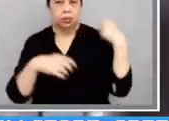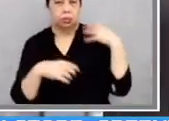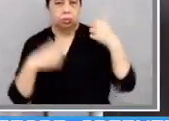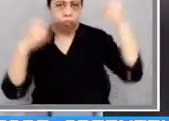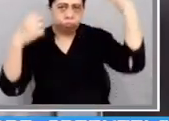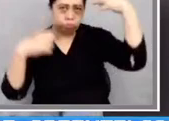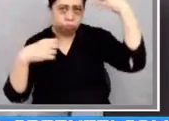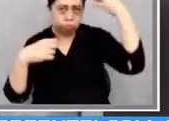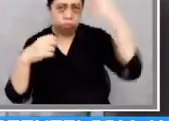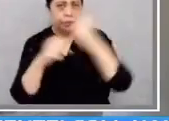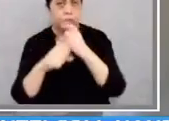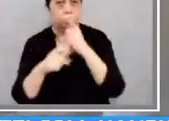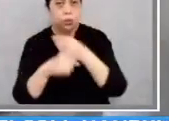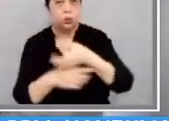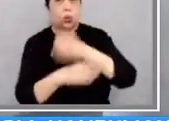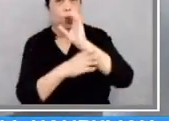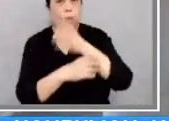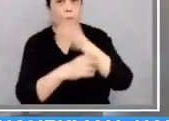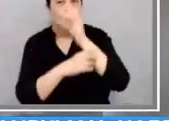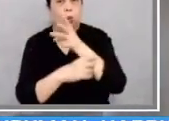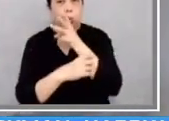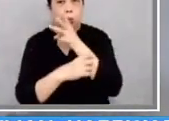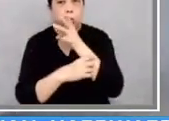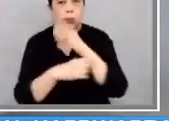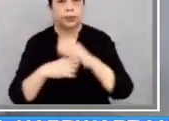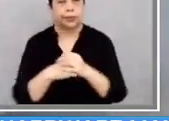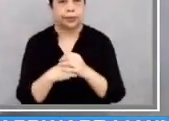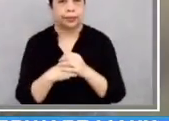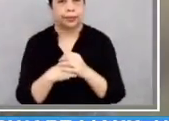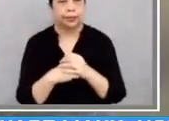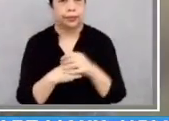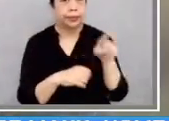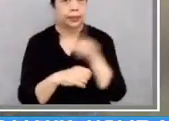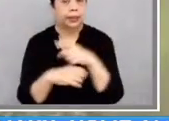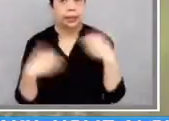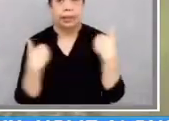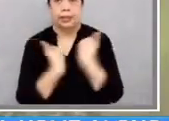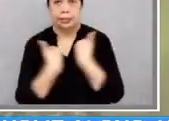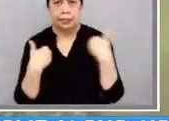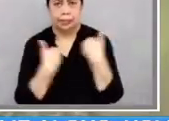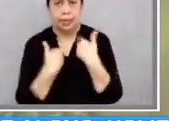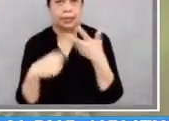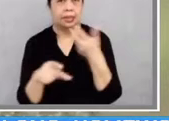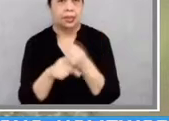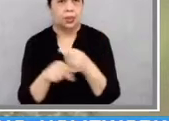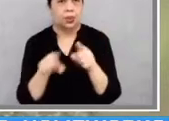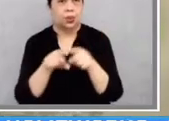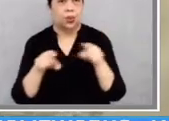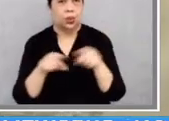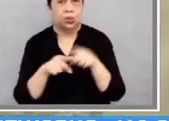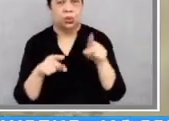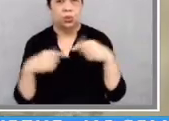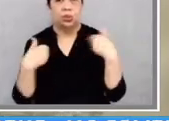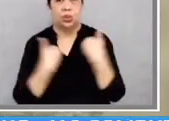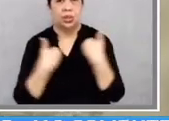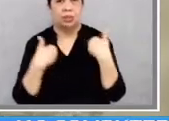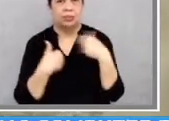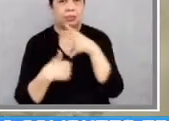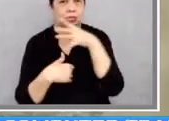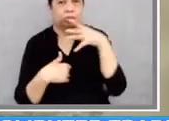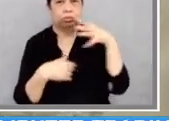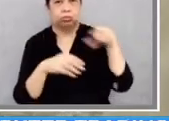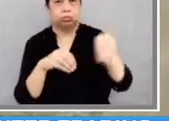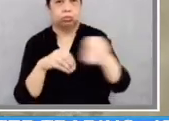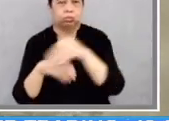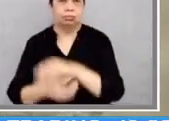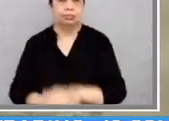siguruduhin nakakainom ang mga alaga ng tubig. Bukod sa mga alagang hayop, tinatamaan din ng heat stroke ang mga hayop sa Bukirin. James